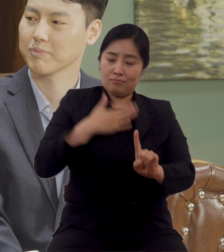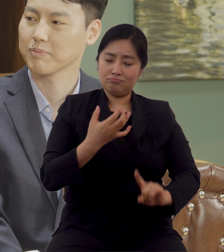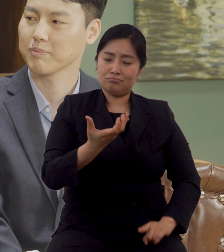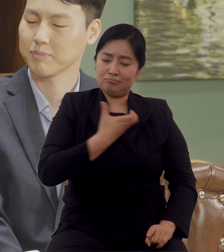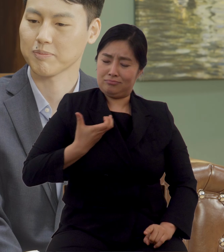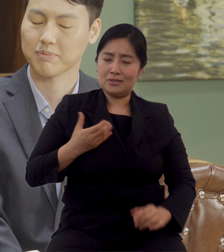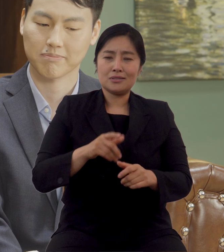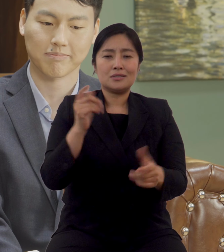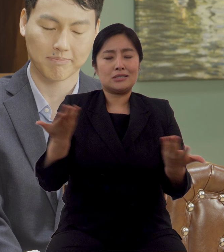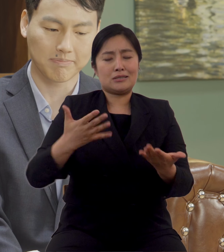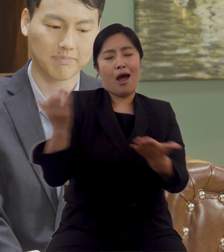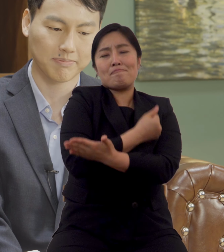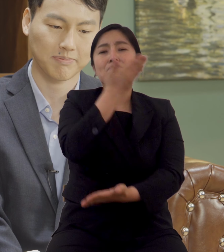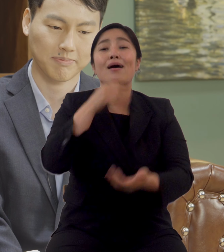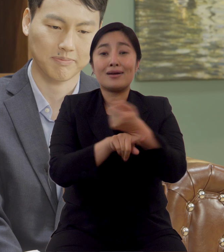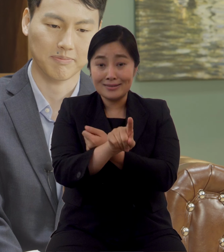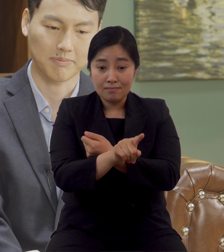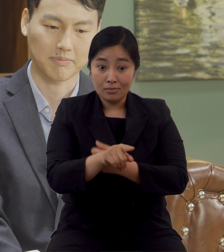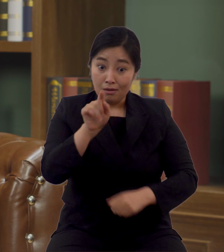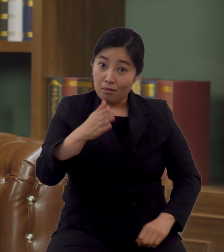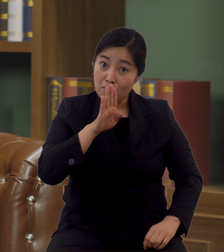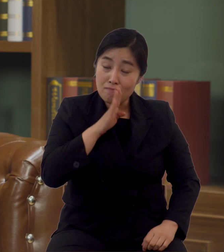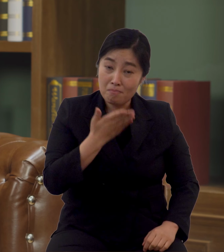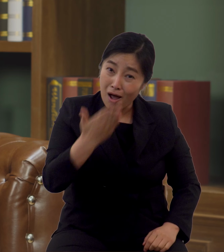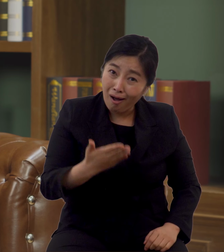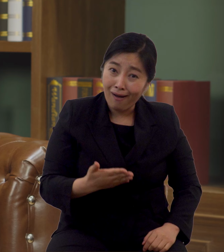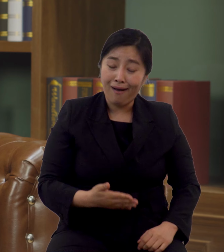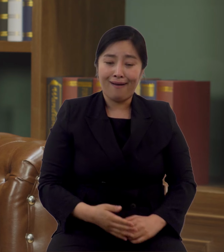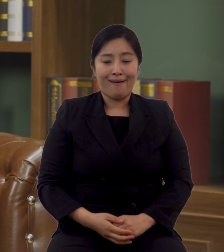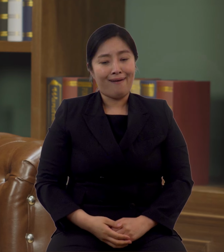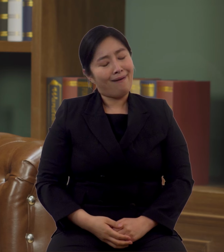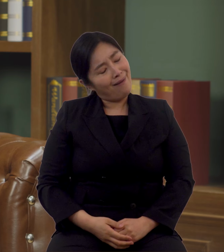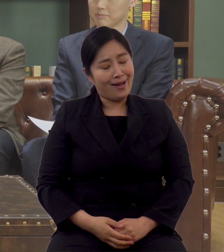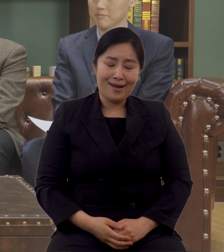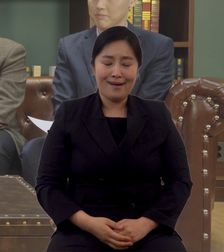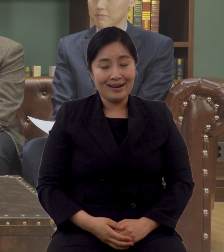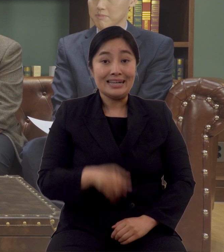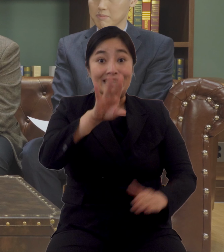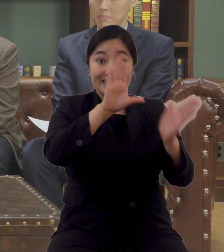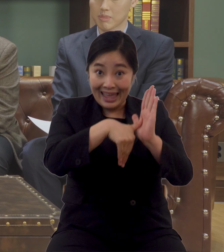하나 이상의 직업을 가져야 된다는 결론이 됩니다. 이게 정말 가능한 일일까요?